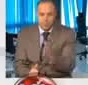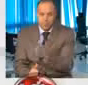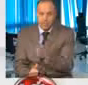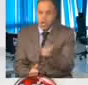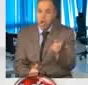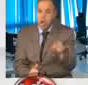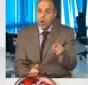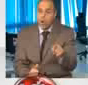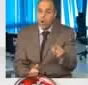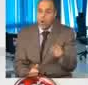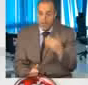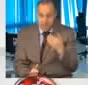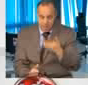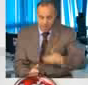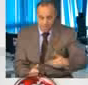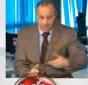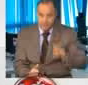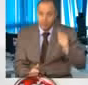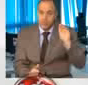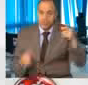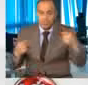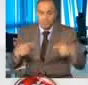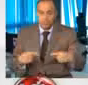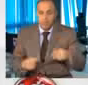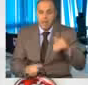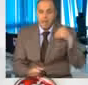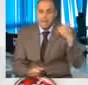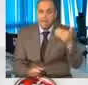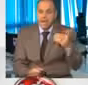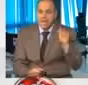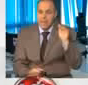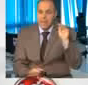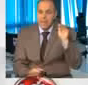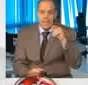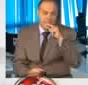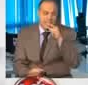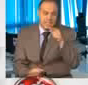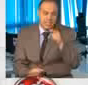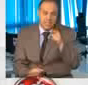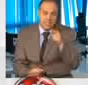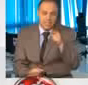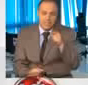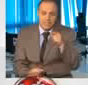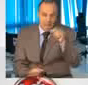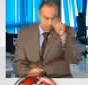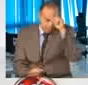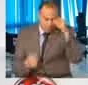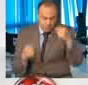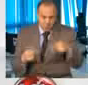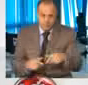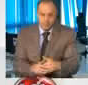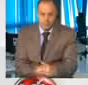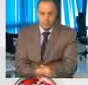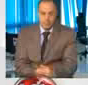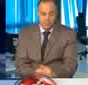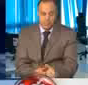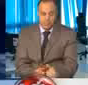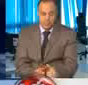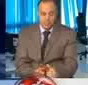أيضا يباري النادي الإفريقي مستقبل المرسى ويواجه مستقبل جابس نادي حمام لمفة.